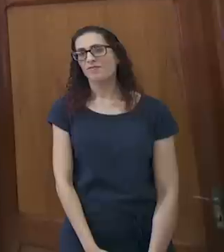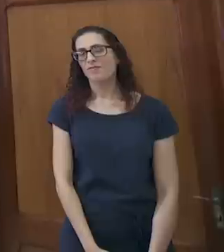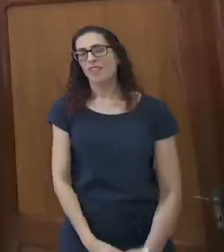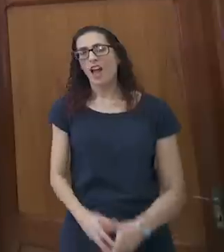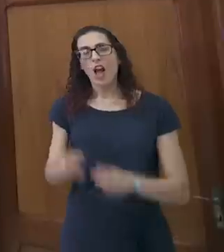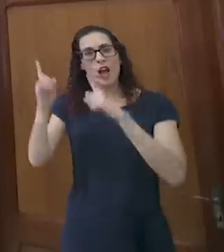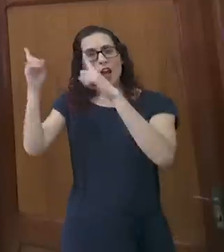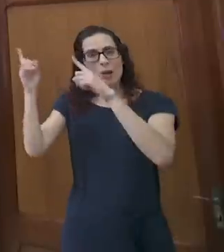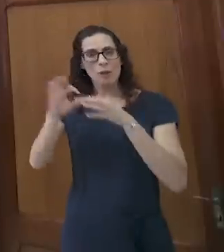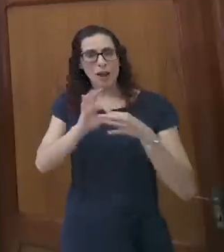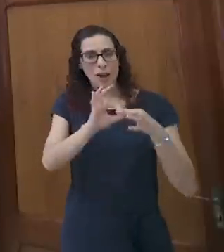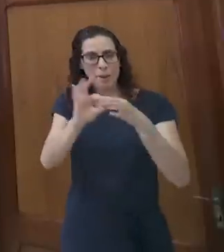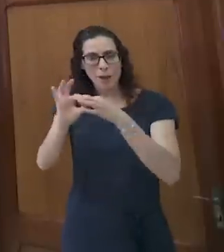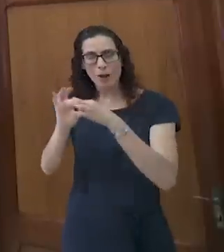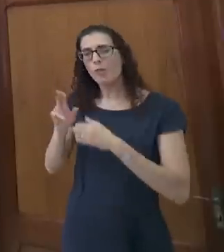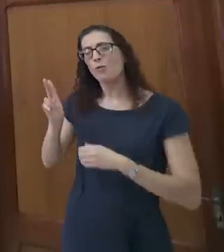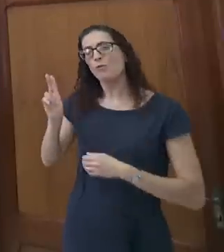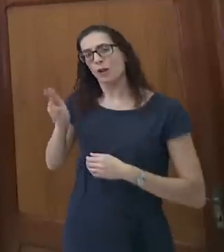Il-mulej magħkom.